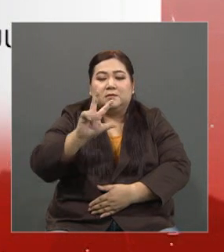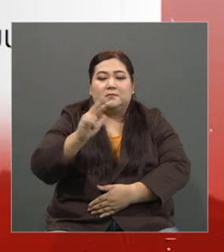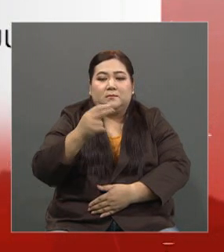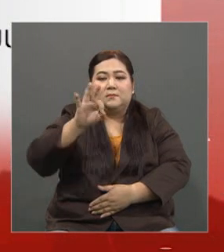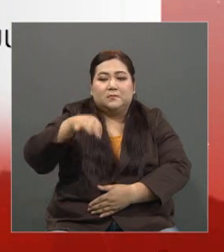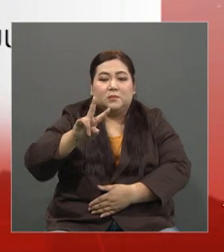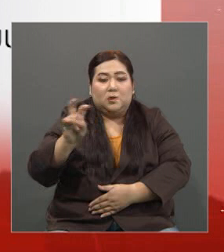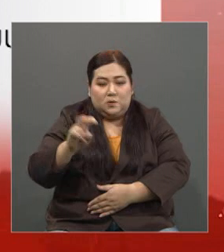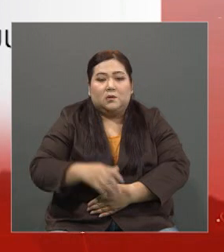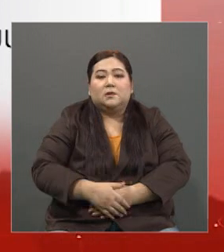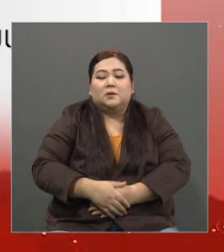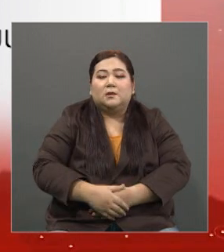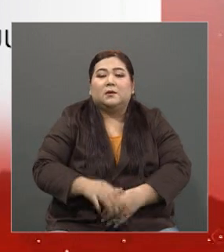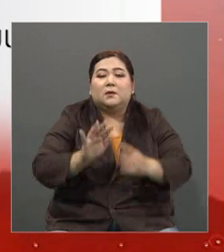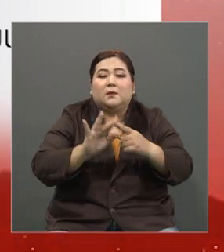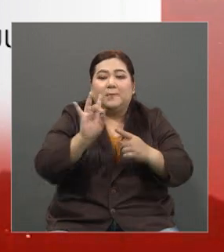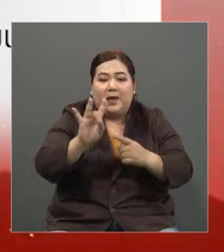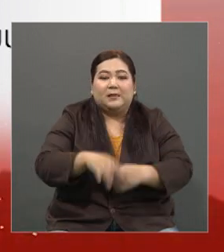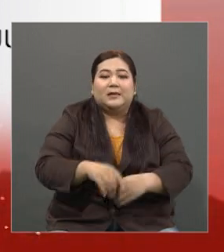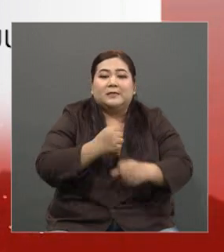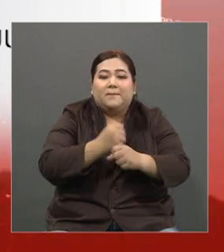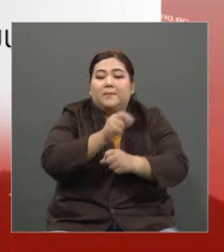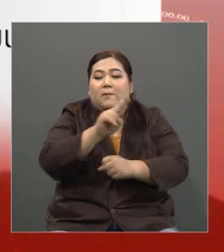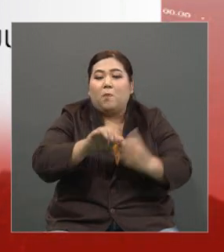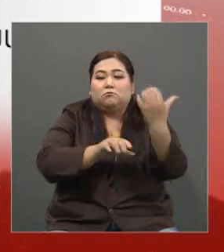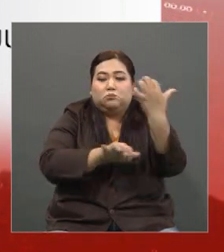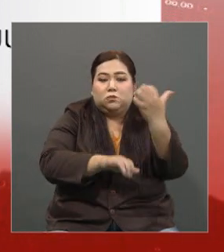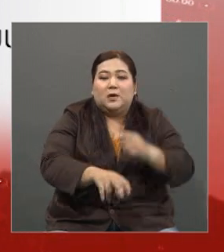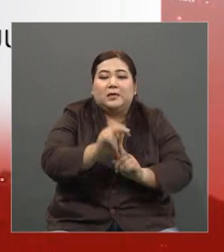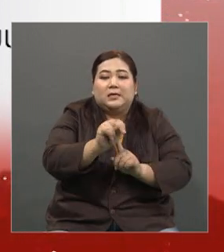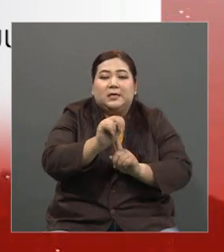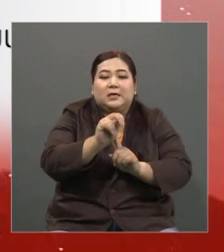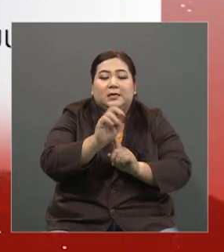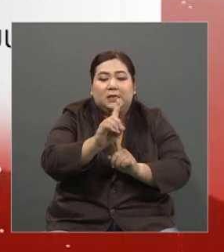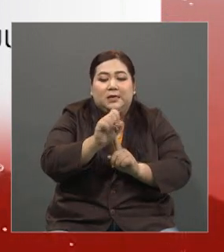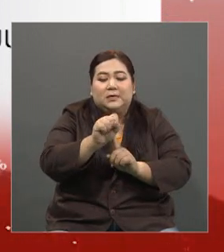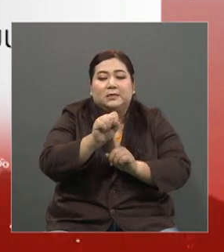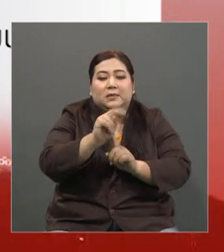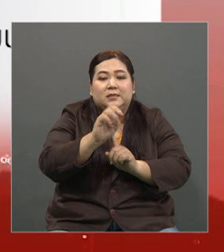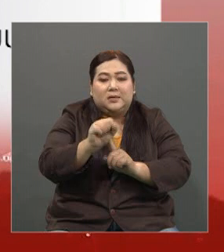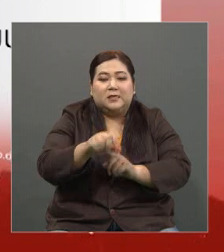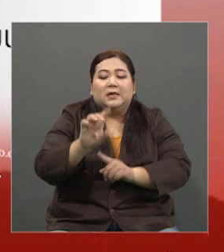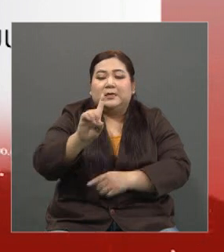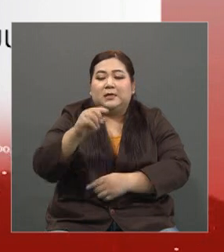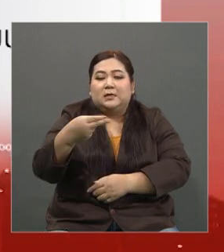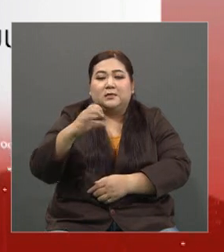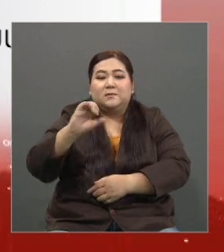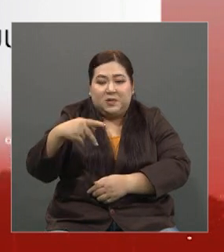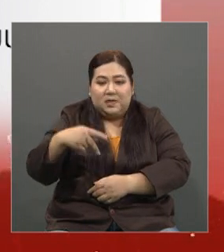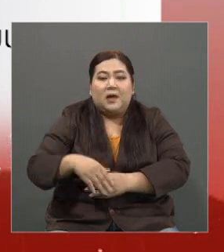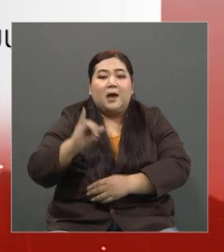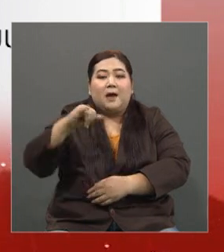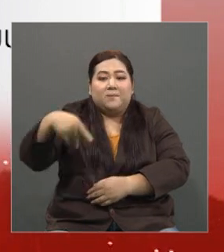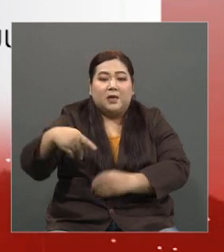DNS, DHCP แล้วก็ IP Address Management พ้อมกับติดตั้ง 1 ระบบปวงเงิน 8,5